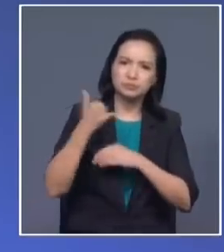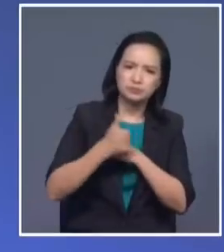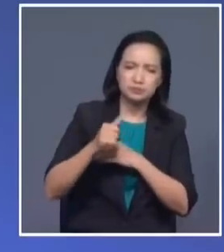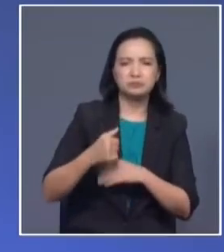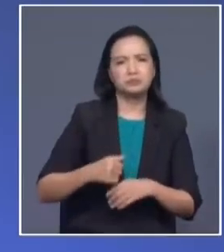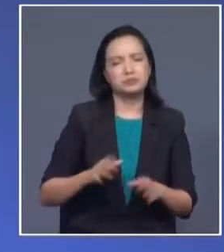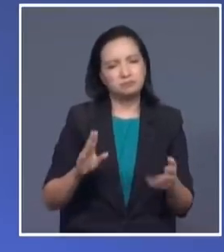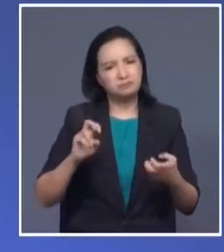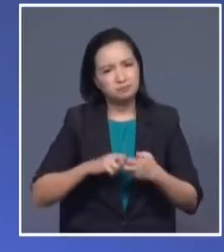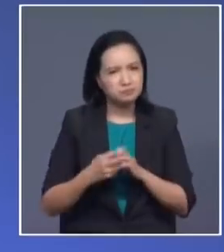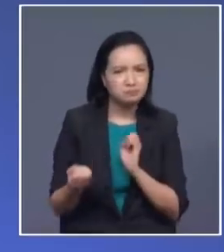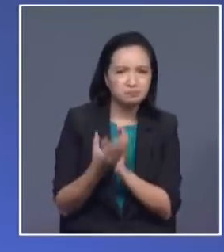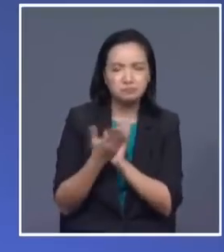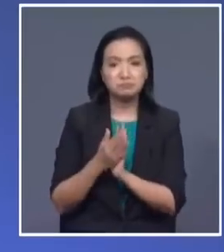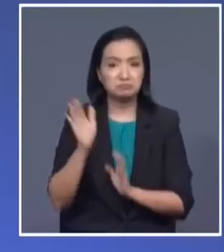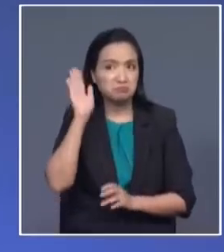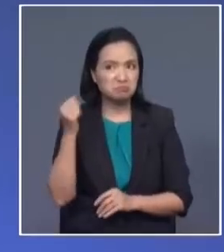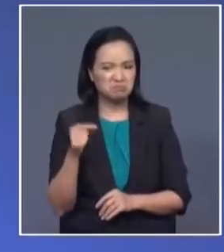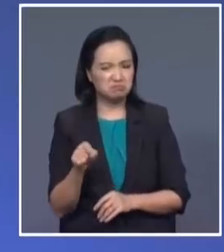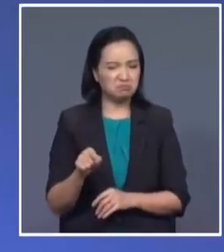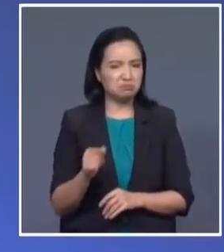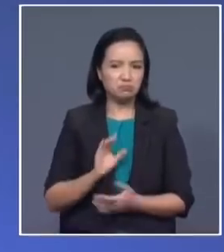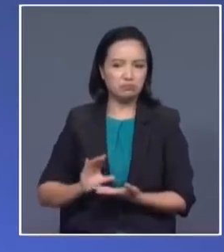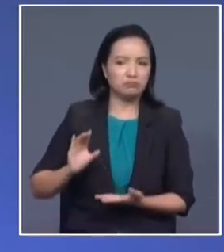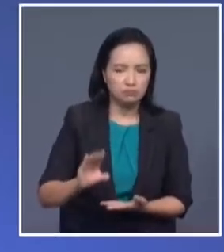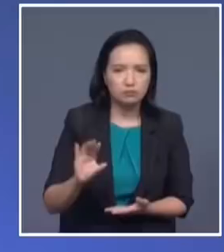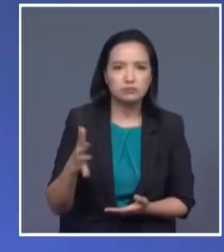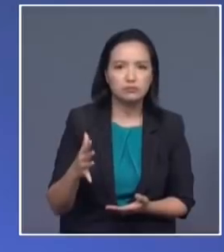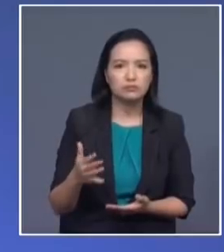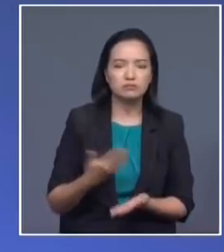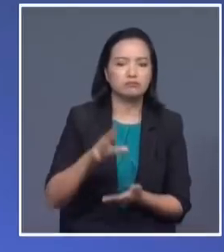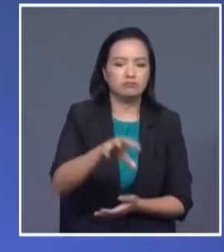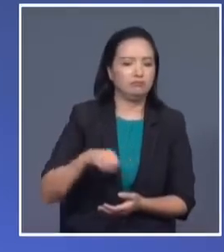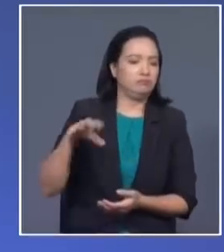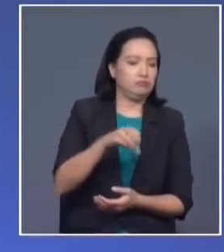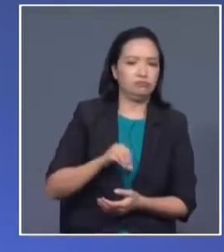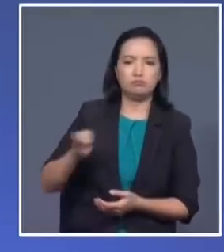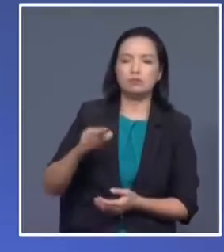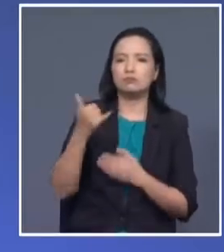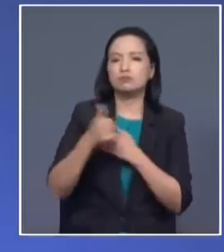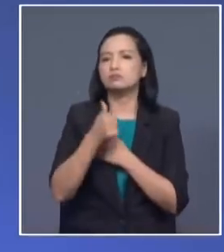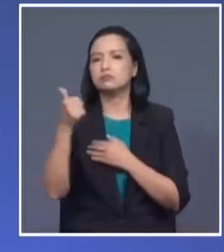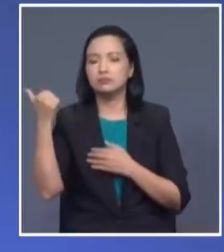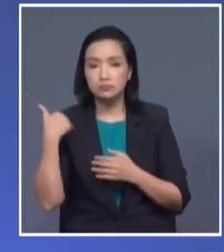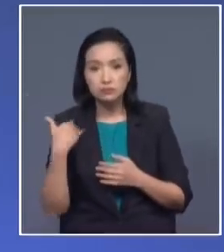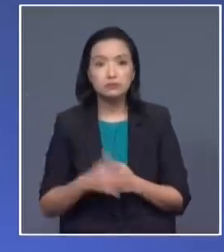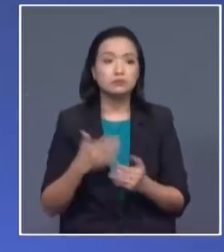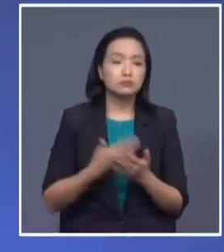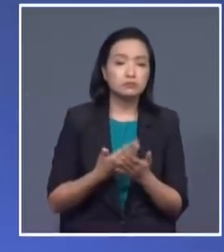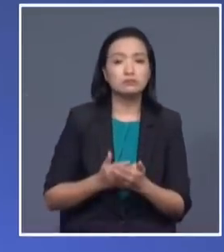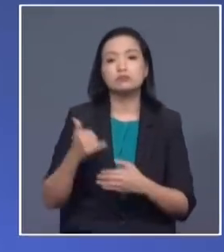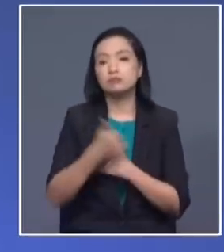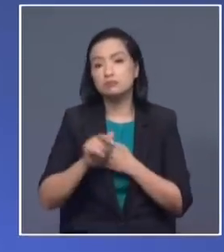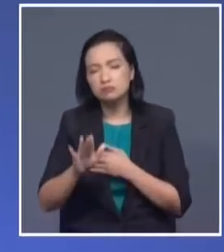ความเสี่ยงและลดความเชื่อมั่นของนักลงทุนทำให้มีการนำเงินทุนออกจากประเทศเหล่านี้และเงินตราของประเทศก็ได้อ่อนค่าลงม